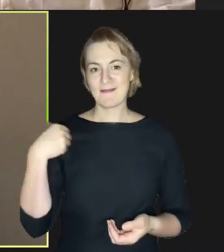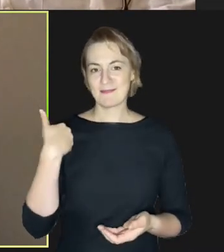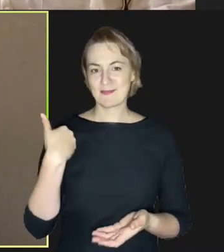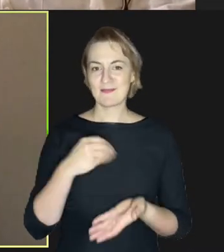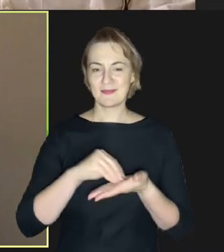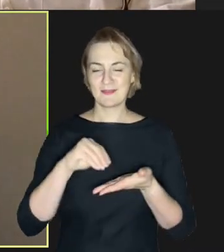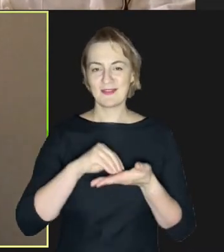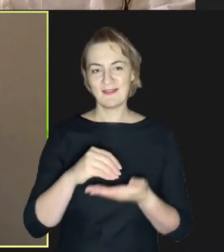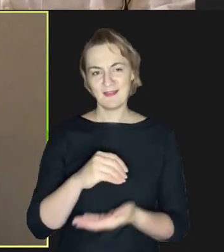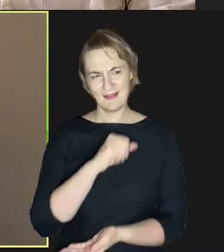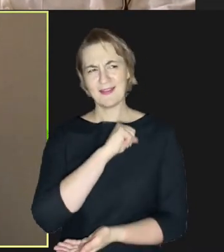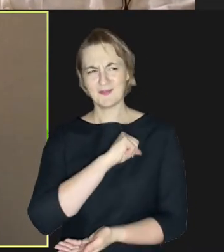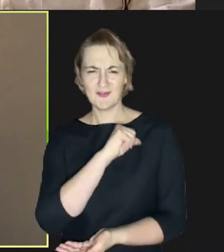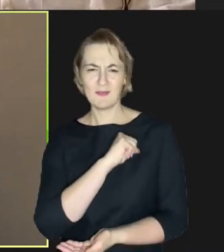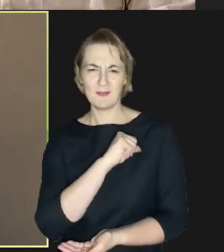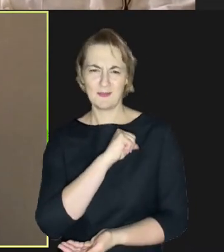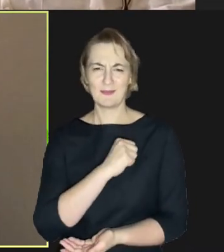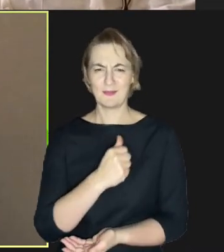mierze dla siebie.